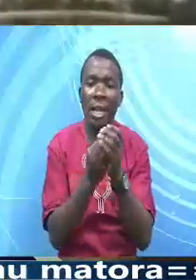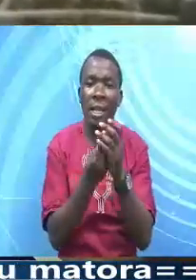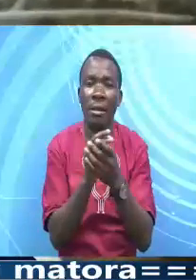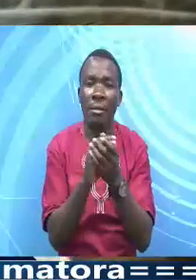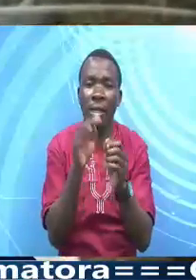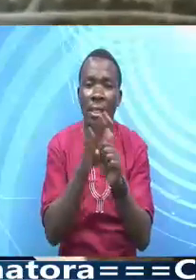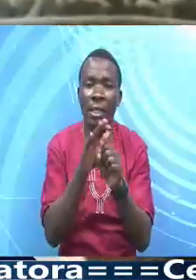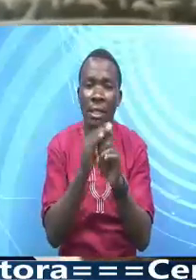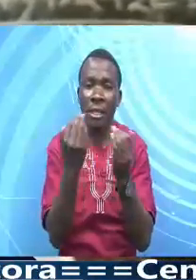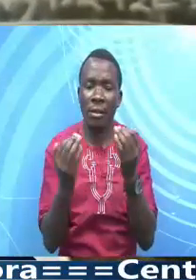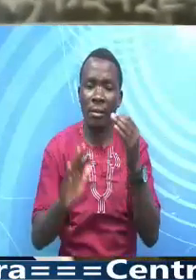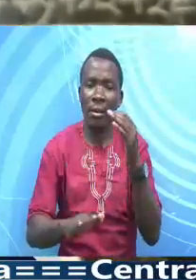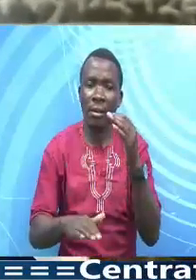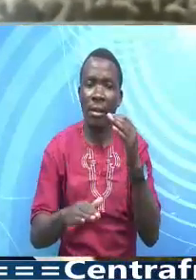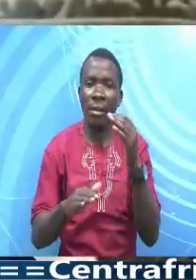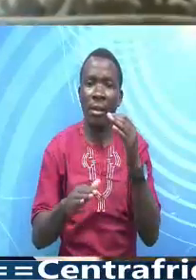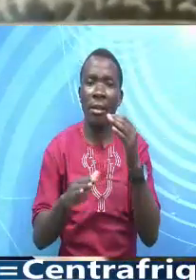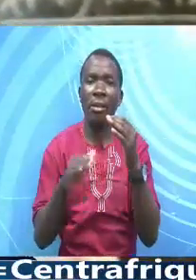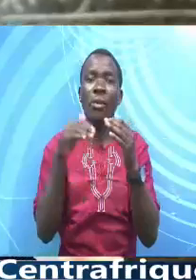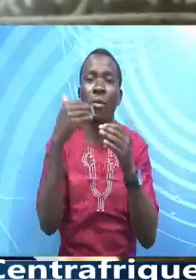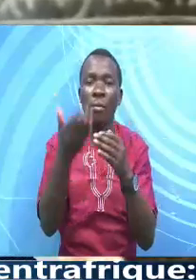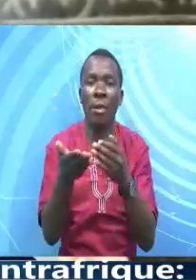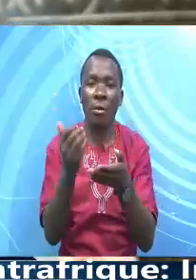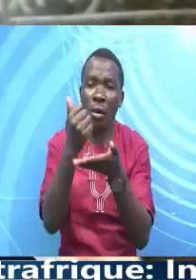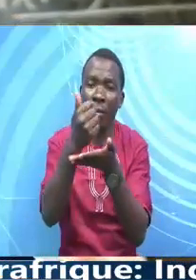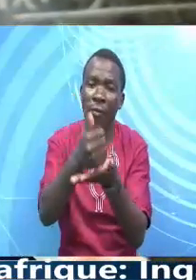no gukarabya tukamufasha